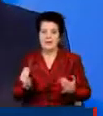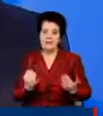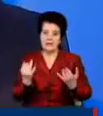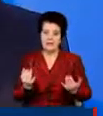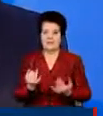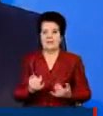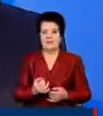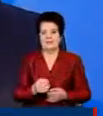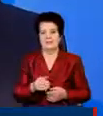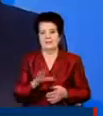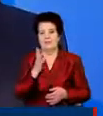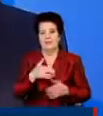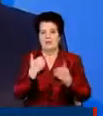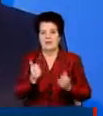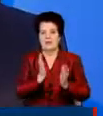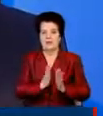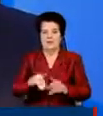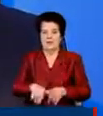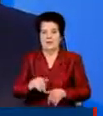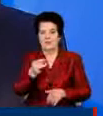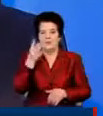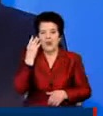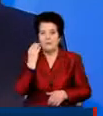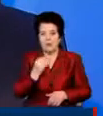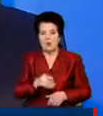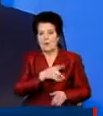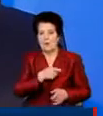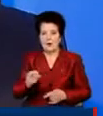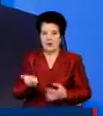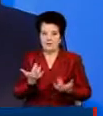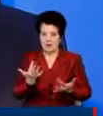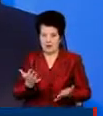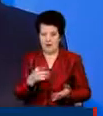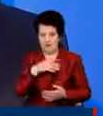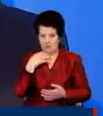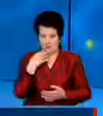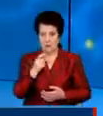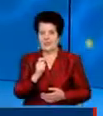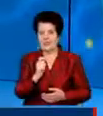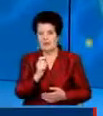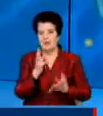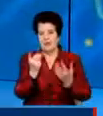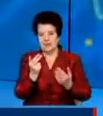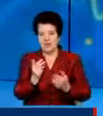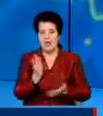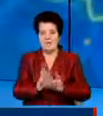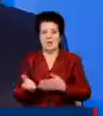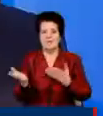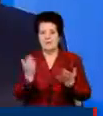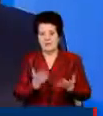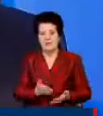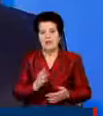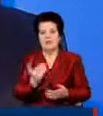și privită bine de către telespectatorii Republicii Moldova. Pe parcurs vor fi și anumite interviuri, invitați speciali? Absolut. Avem invitat permanent